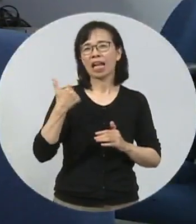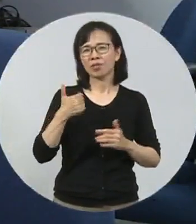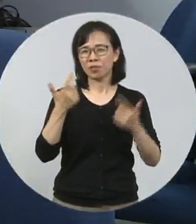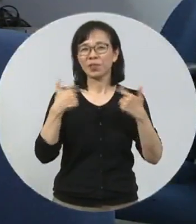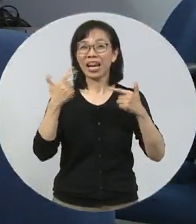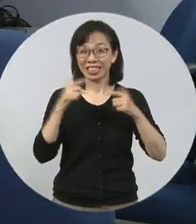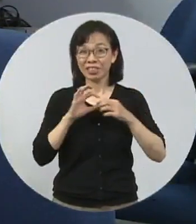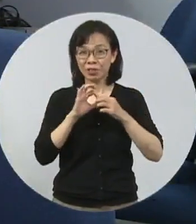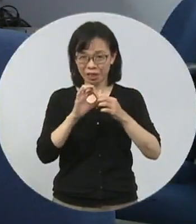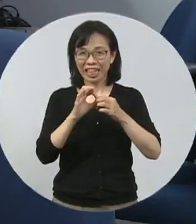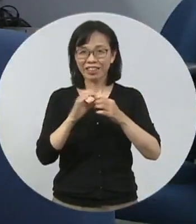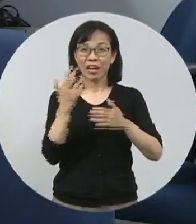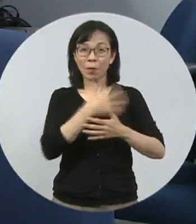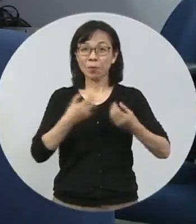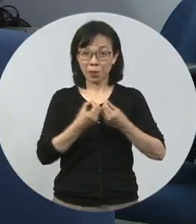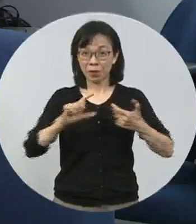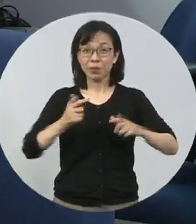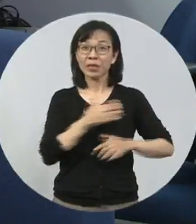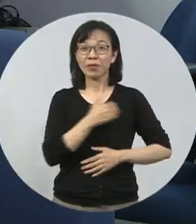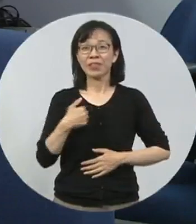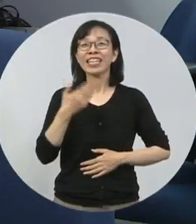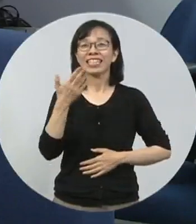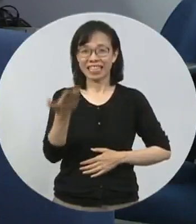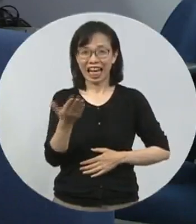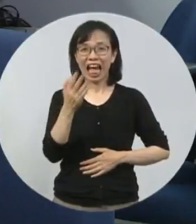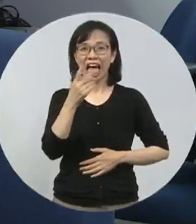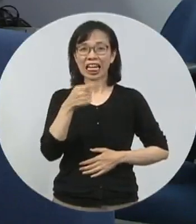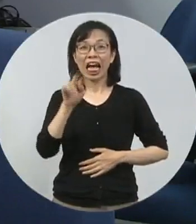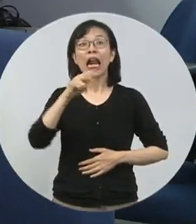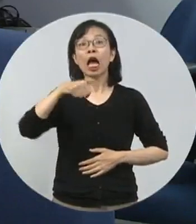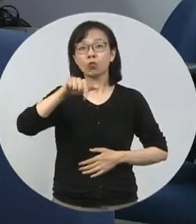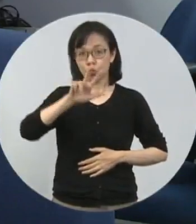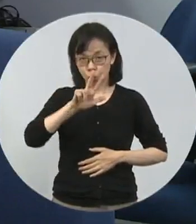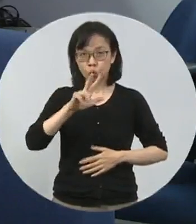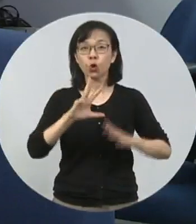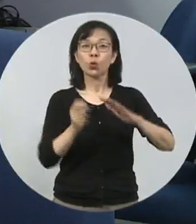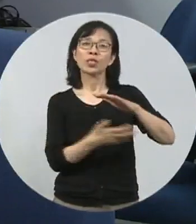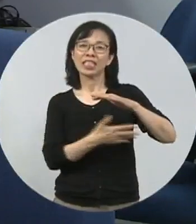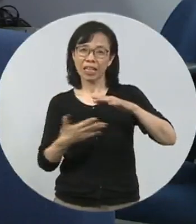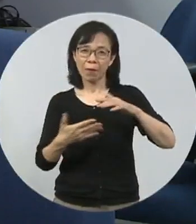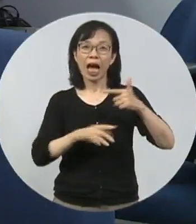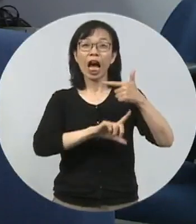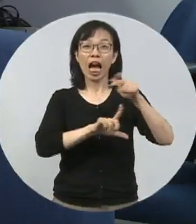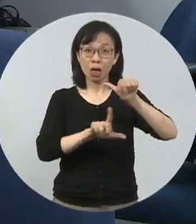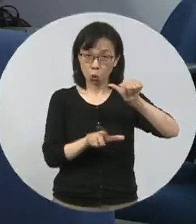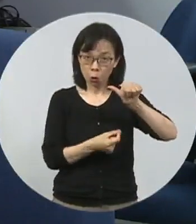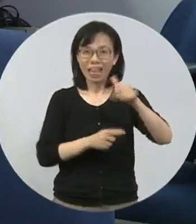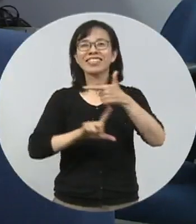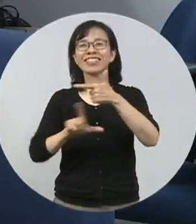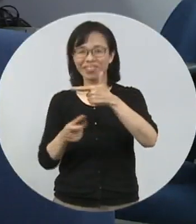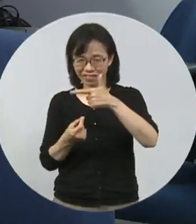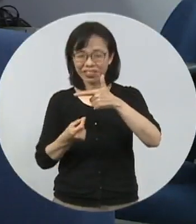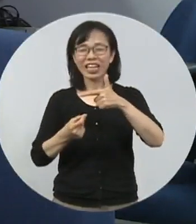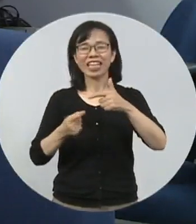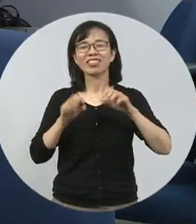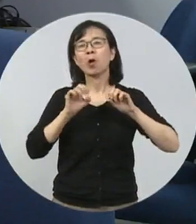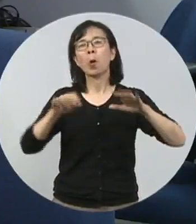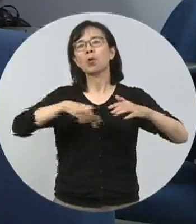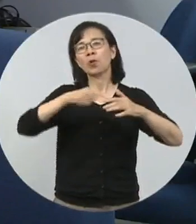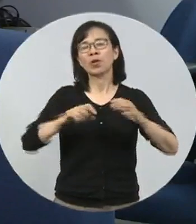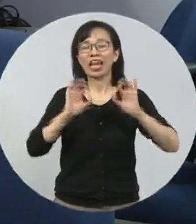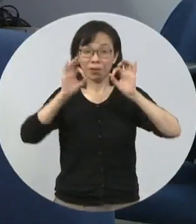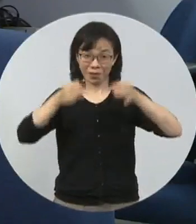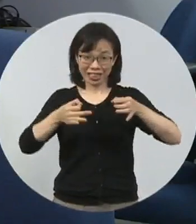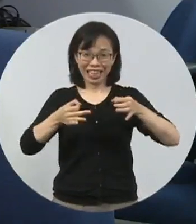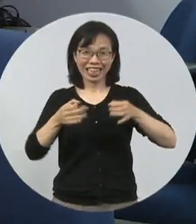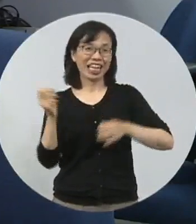ていませんか？さあ今回のカラフル富士沢では、5月から6月に放送した内容を振り返っていきます。それでは早